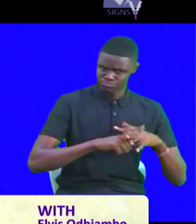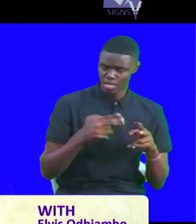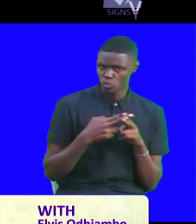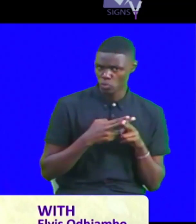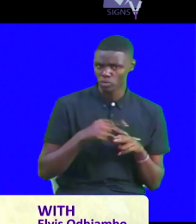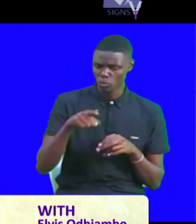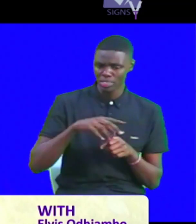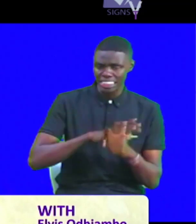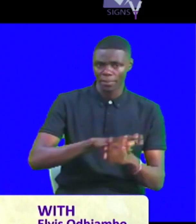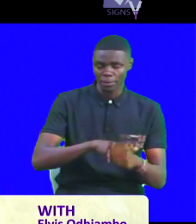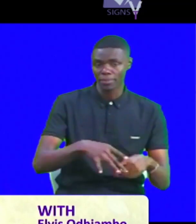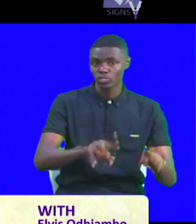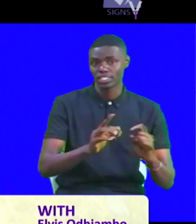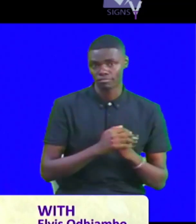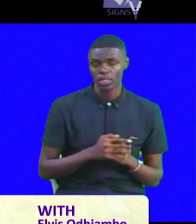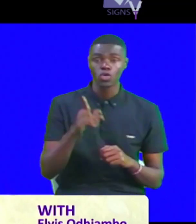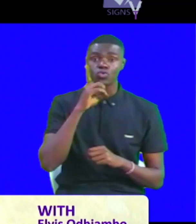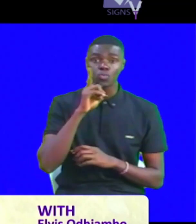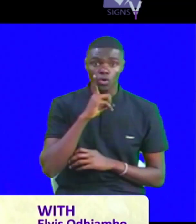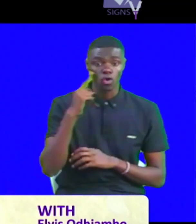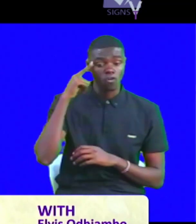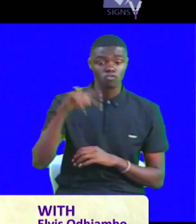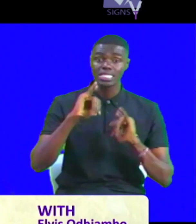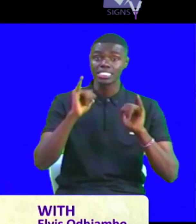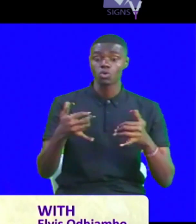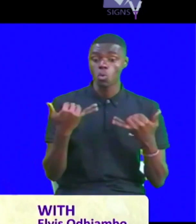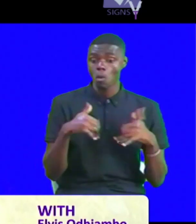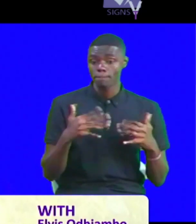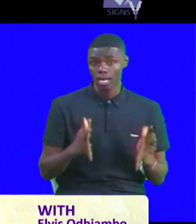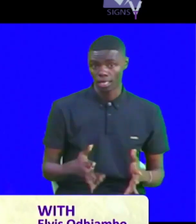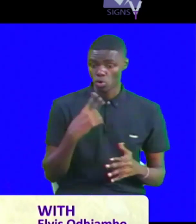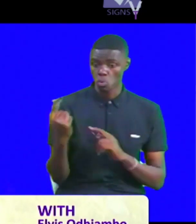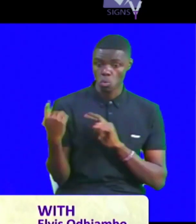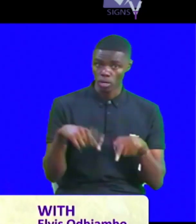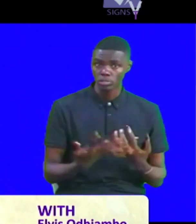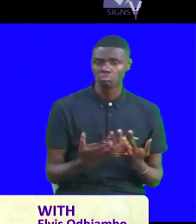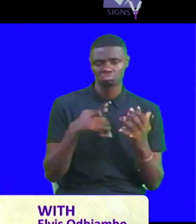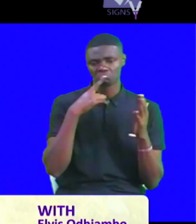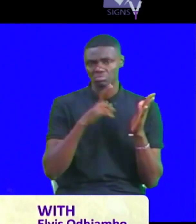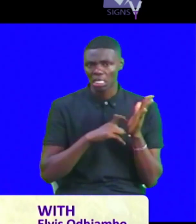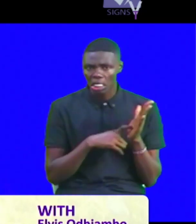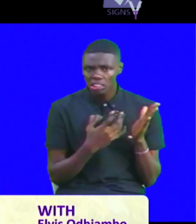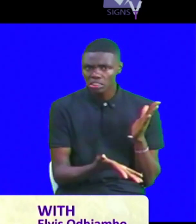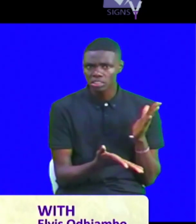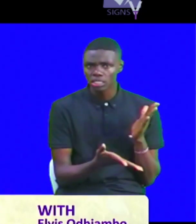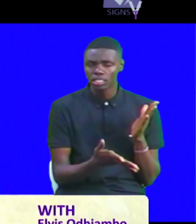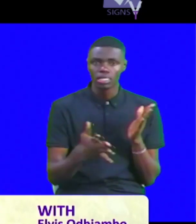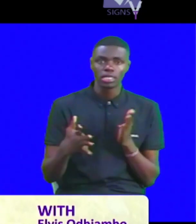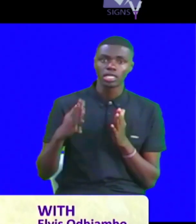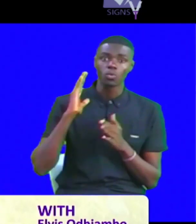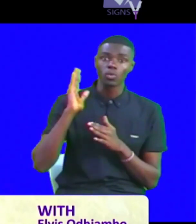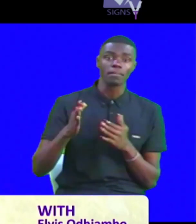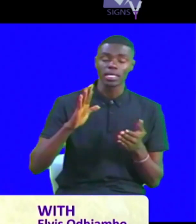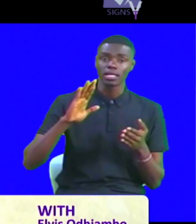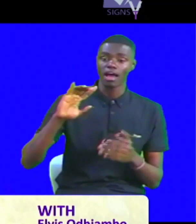Kumbuka ligi ndio inataka kuanza, so lazima ni pressure pia kivyake. Kesho for these new players when wanakuja the likes of Rice,